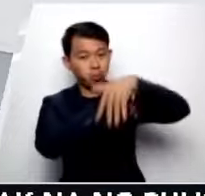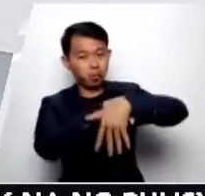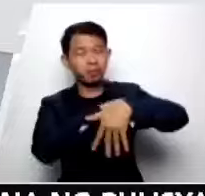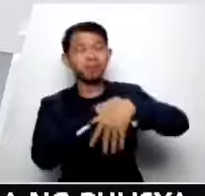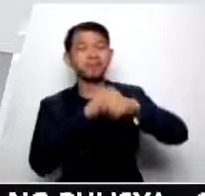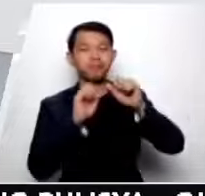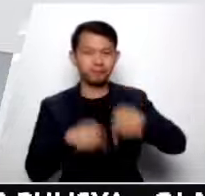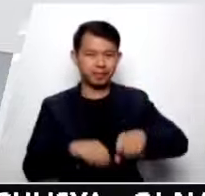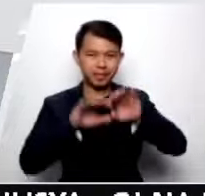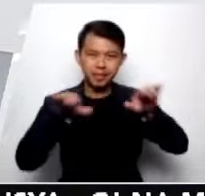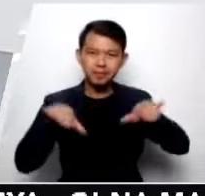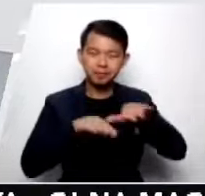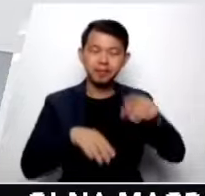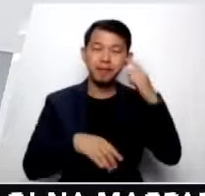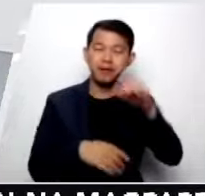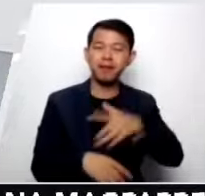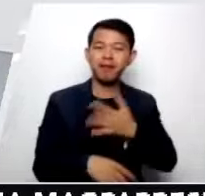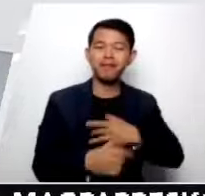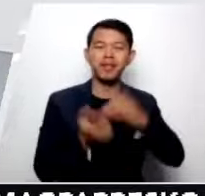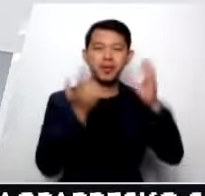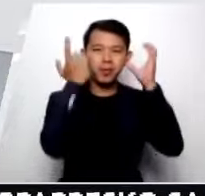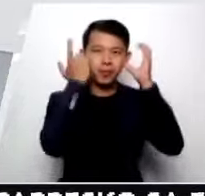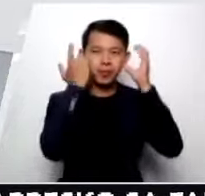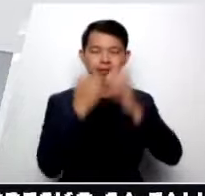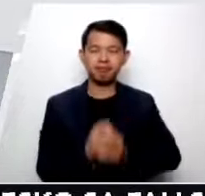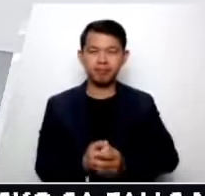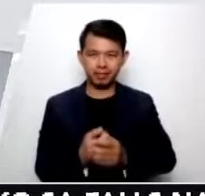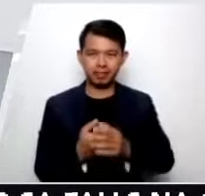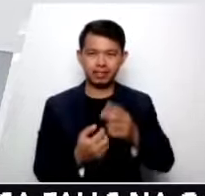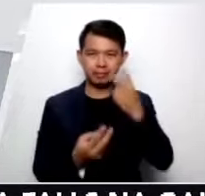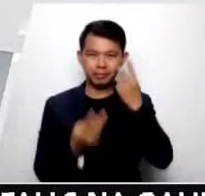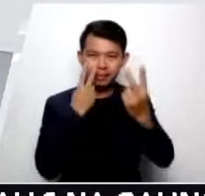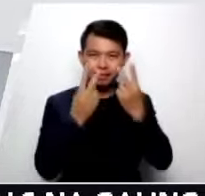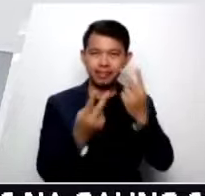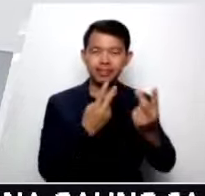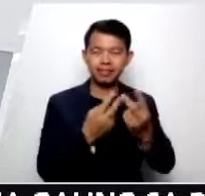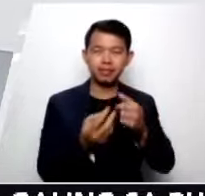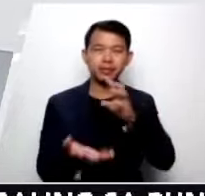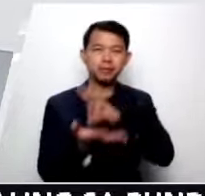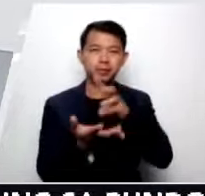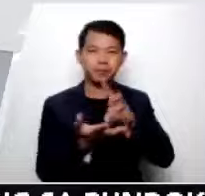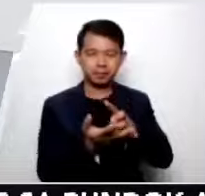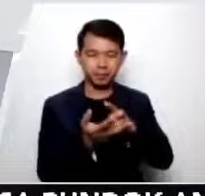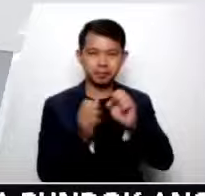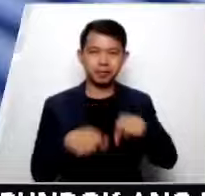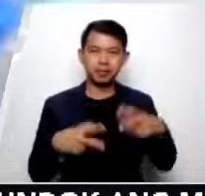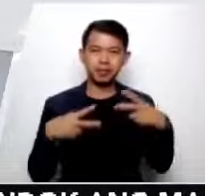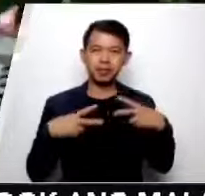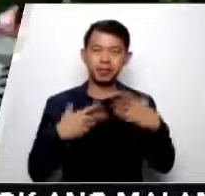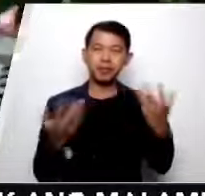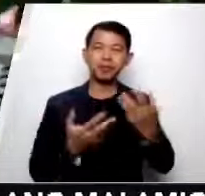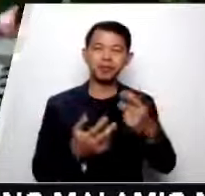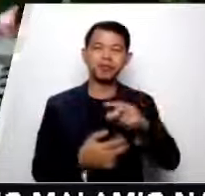tayo sa ilang swimming destinations sa Luzon at Visayas. May report si Jonathan